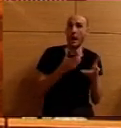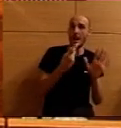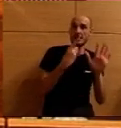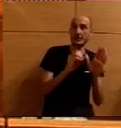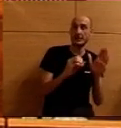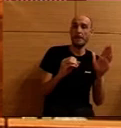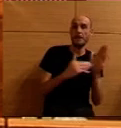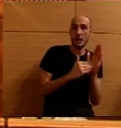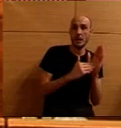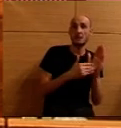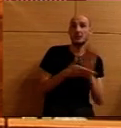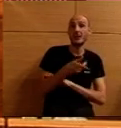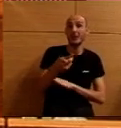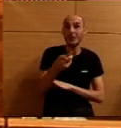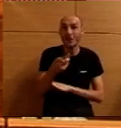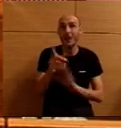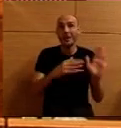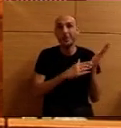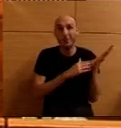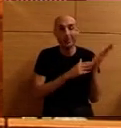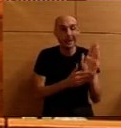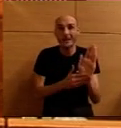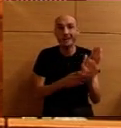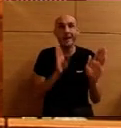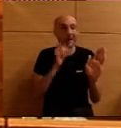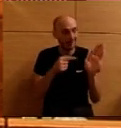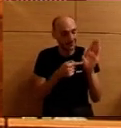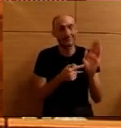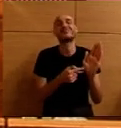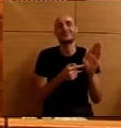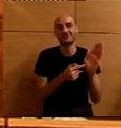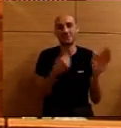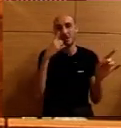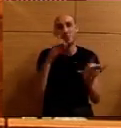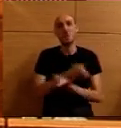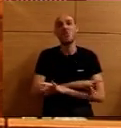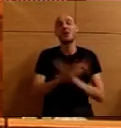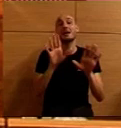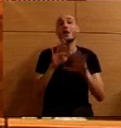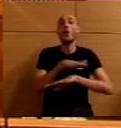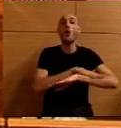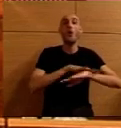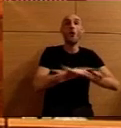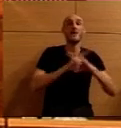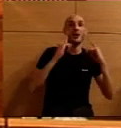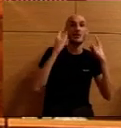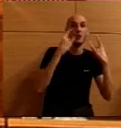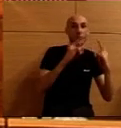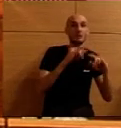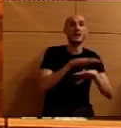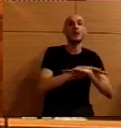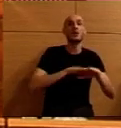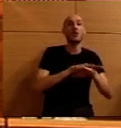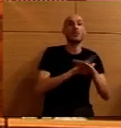motiu d'orgull que presenta vostè perquè permet posar a les clares que les polítiques del votant i del govern valencià, en concret